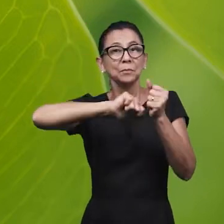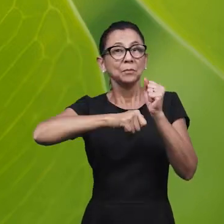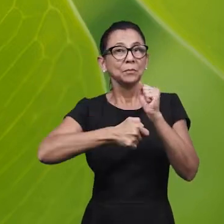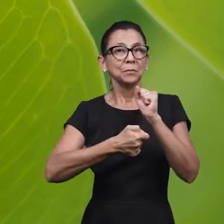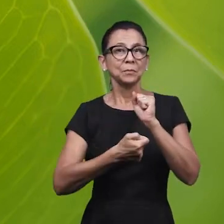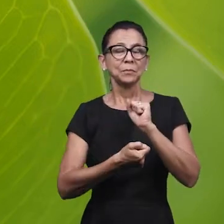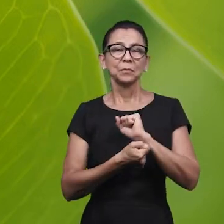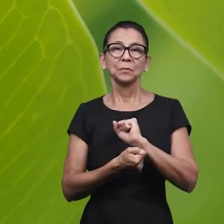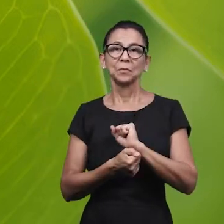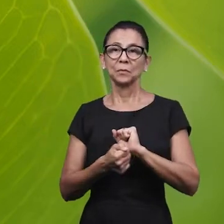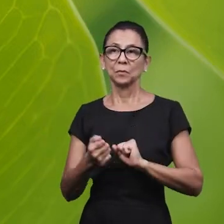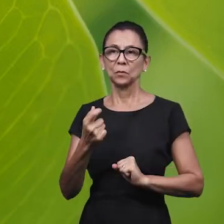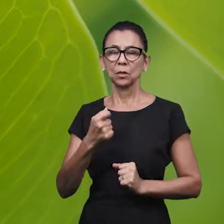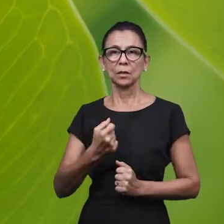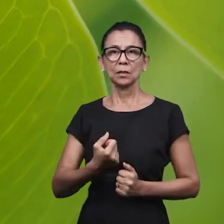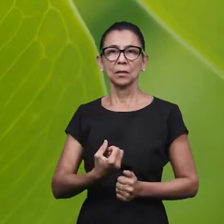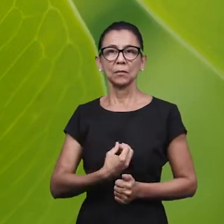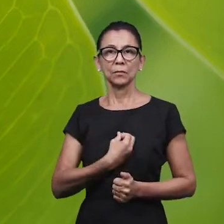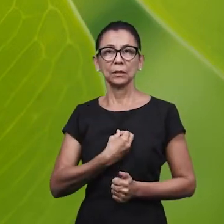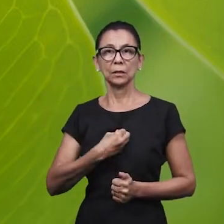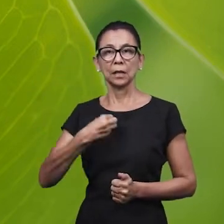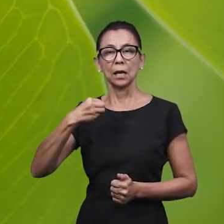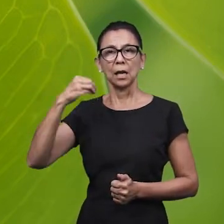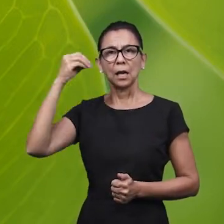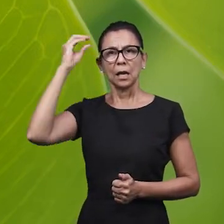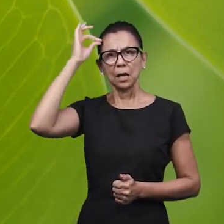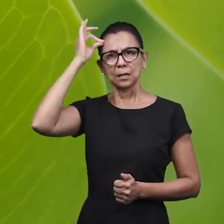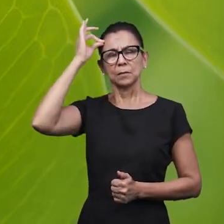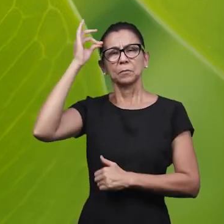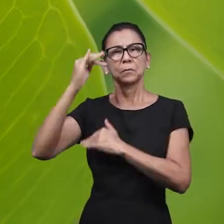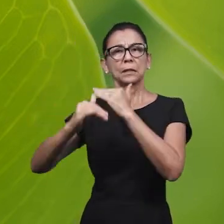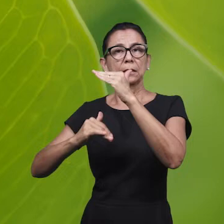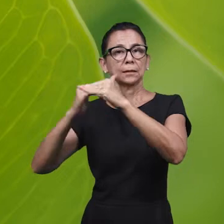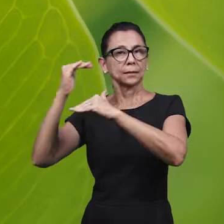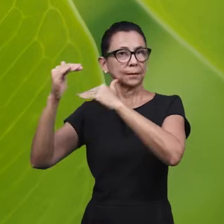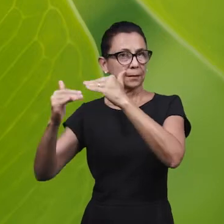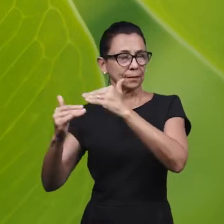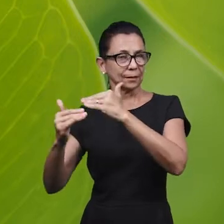et cela fortifie notre vie spirituelle